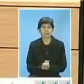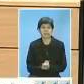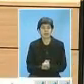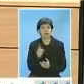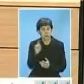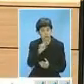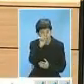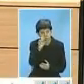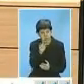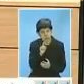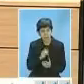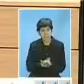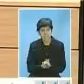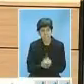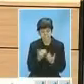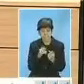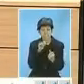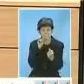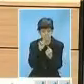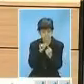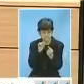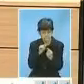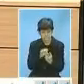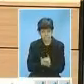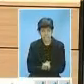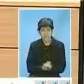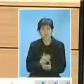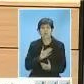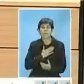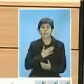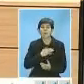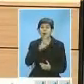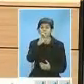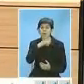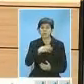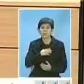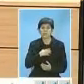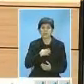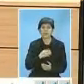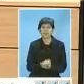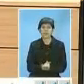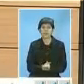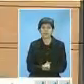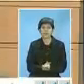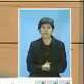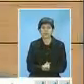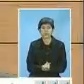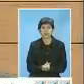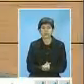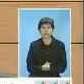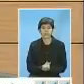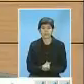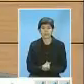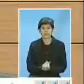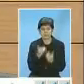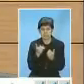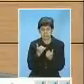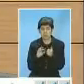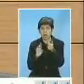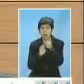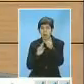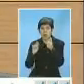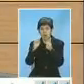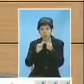นะครับตรงประเด็นนี้ผมจะกราบเรียนท่านว่าการที่จะมีรองอธิบ